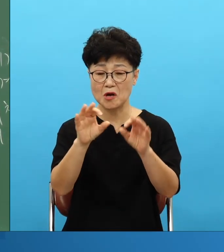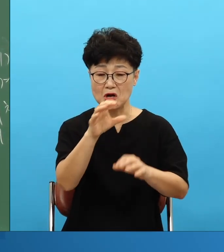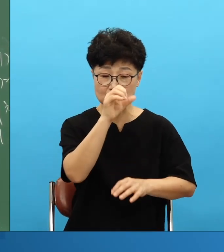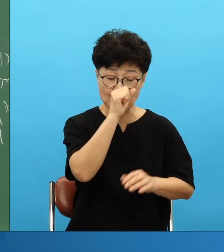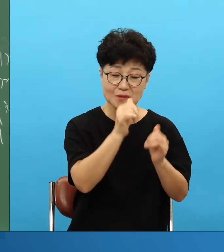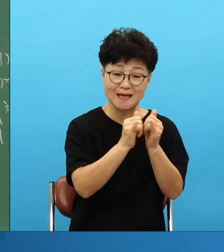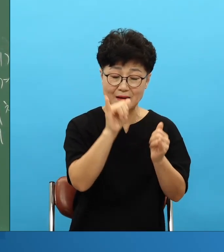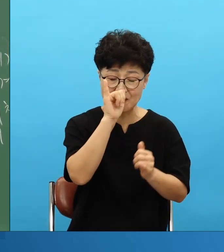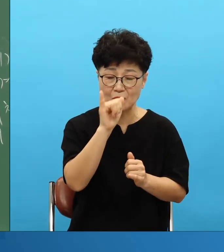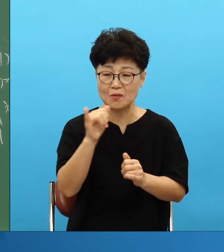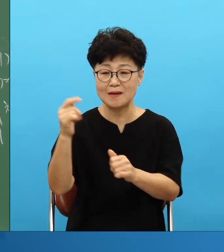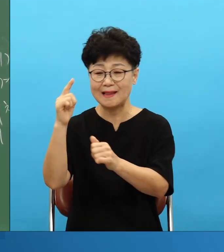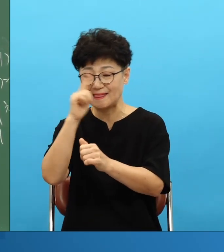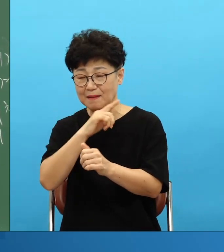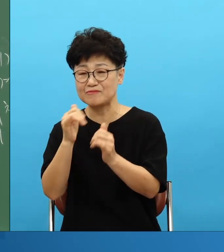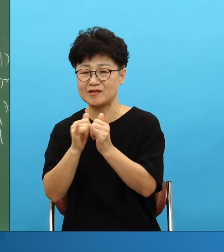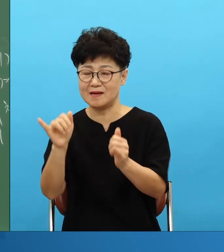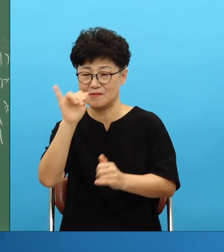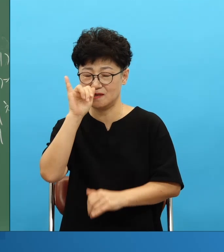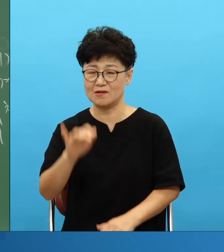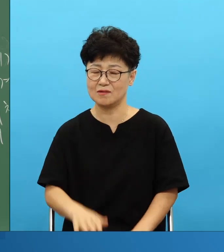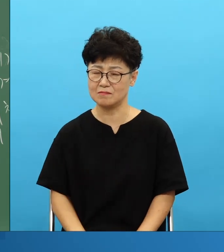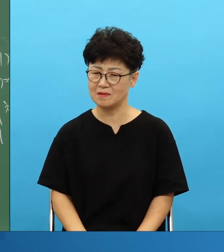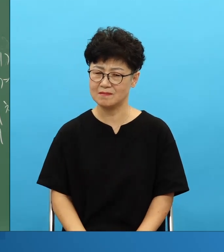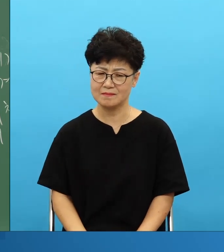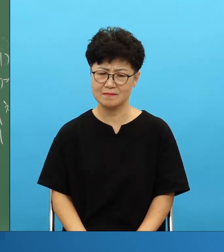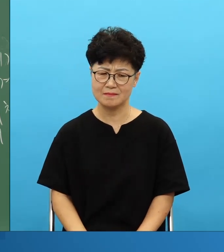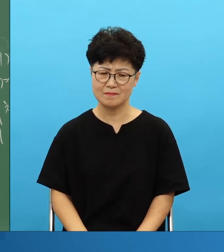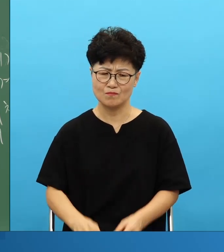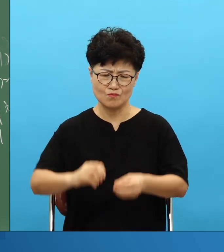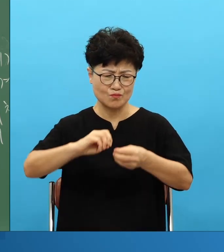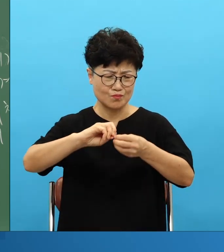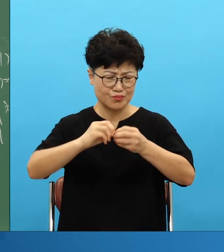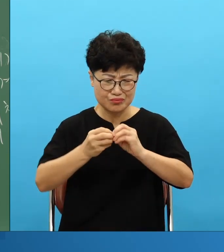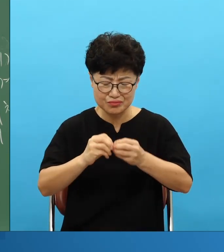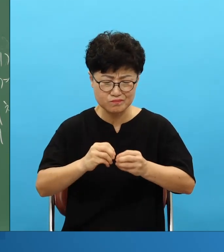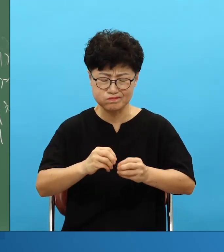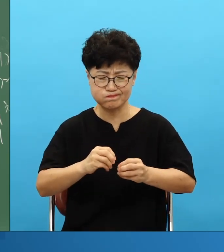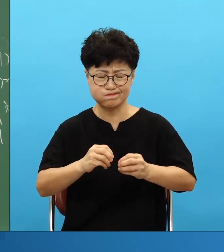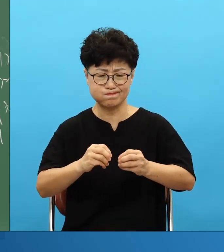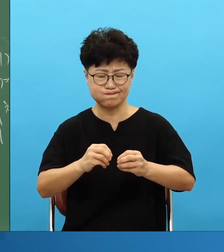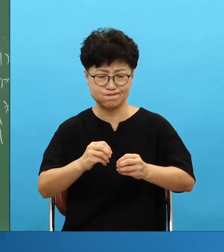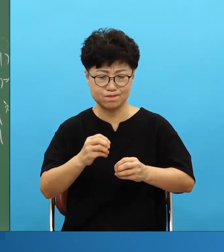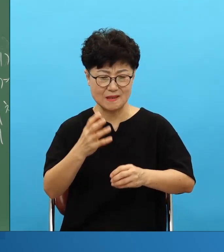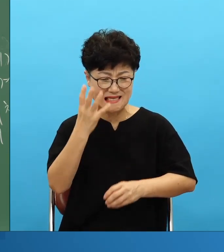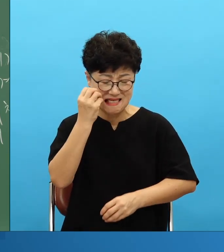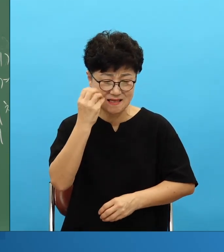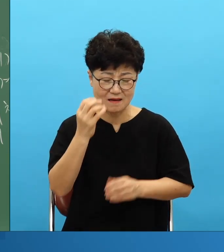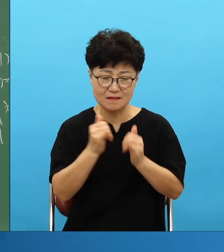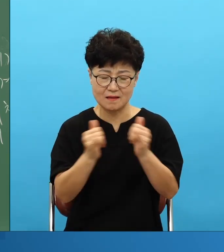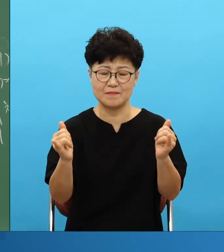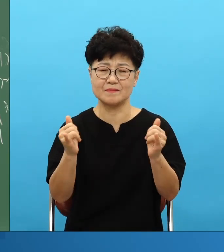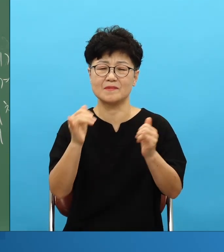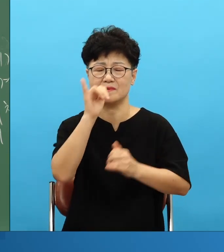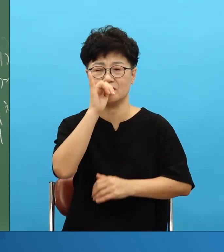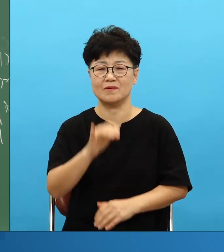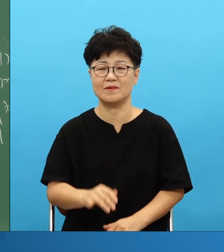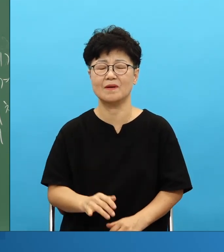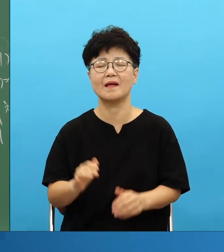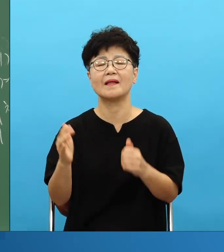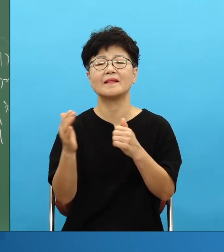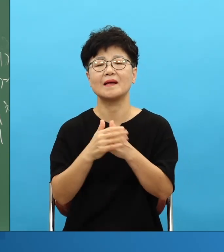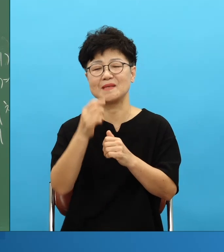good and bad people around me, but sometimes they bring such ridiculous things to me. 그래서 뭐 이렇게 기도 안 하면 안 돼요. That's why I have to pray.